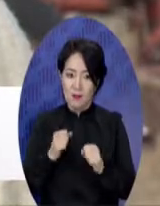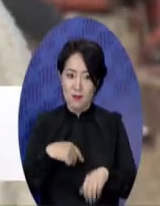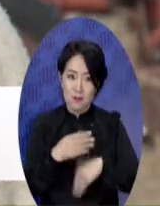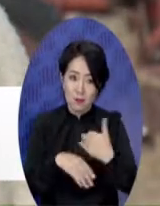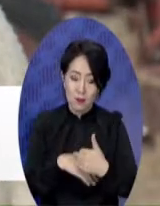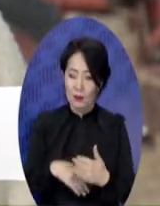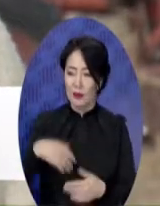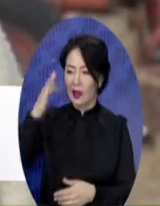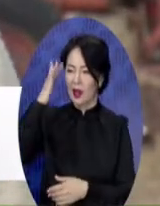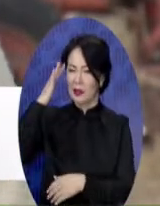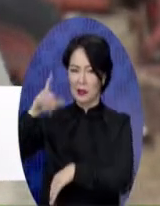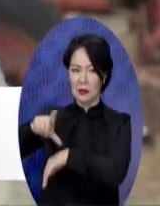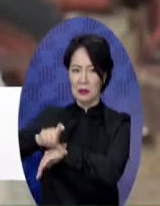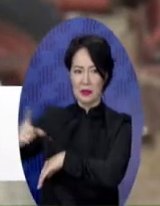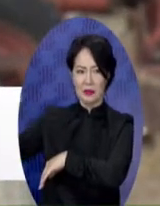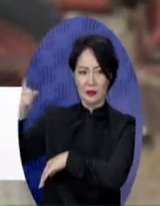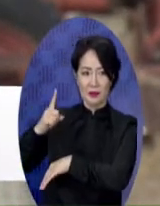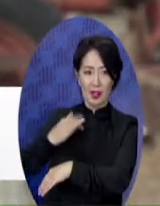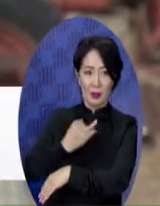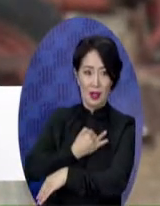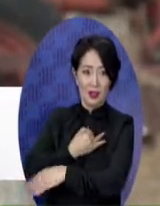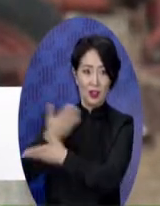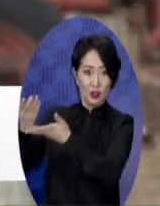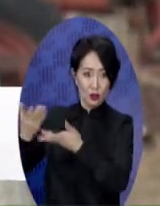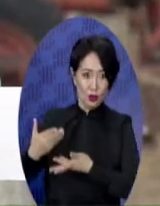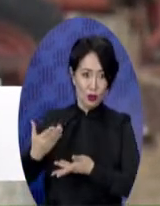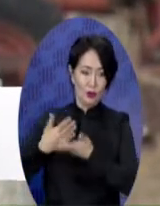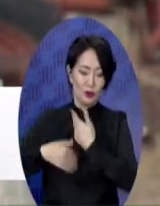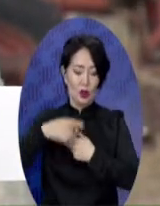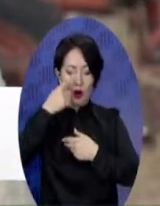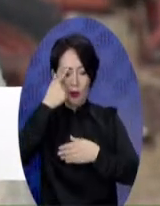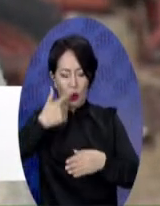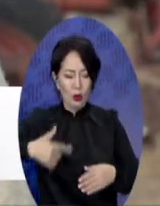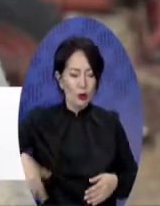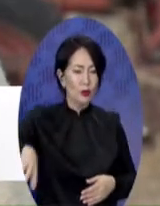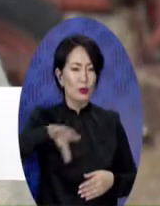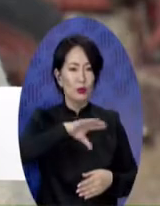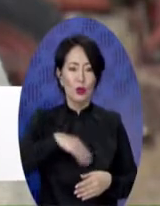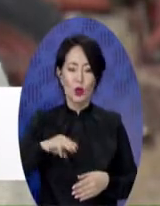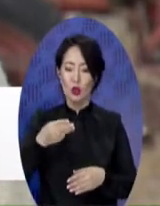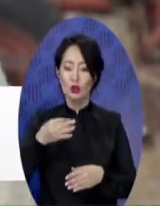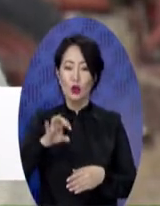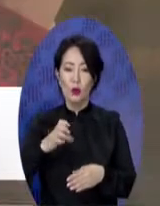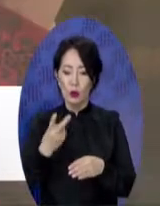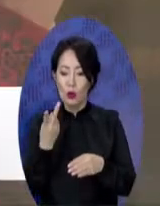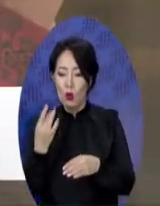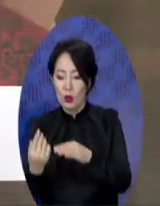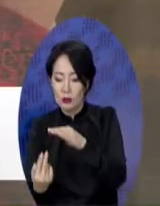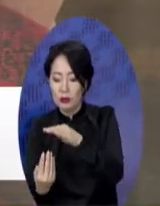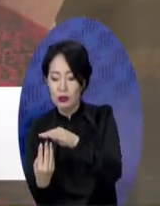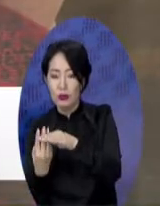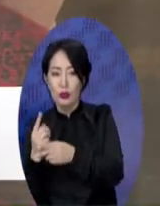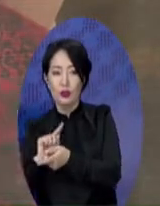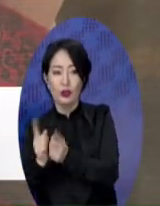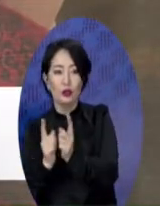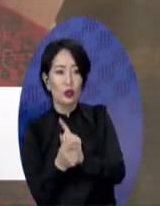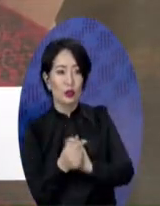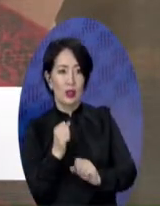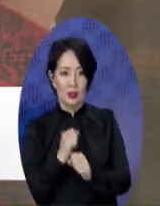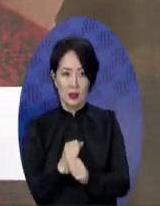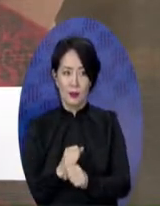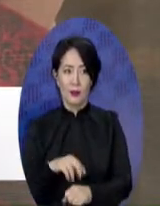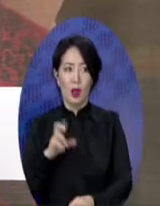том мэрэгчлэнүүд ичлэгийн хүчинд бид Монголын төмсний үрийн ачааг шинжлэх эхлэл хийсэн. Л.Болдбаатарыг 3